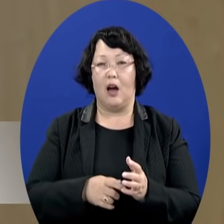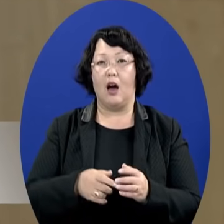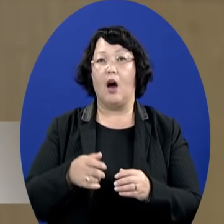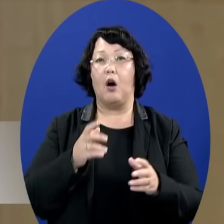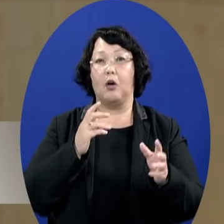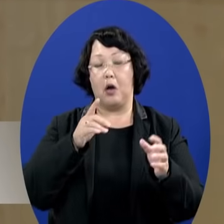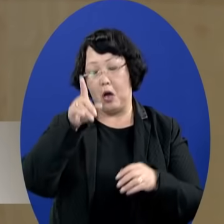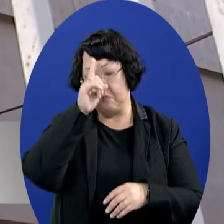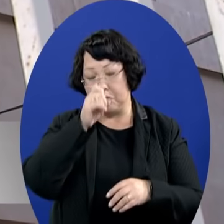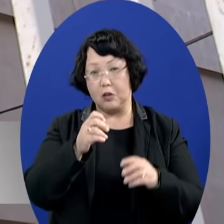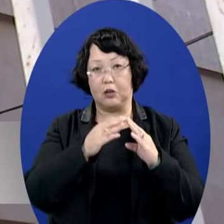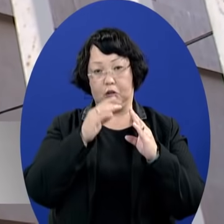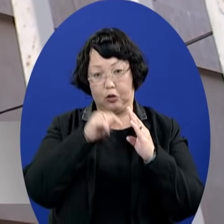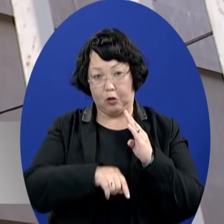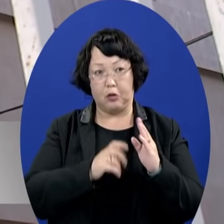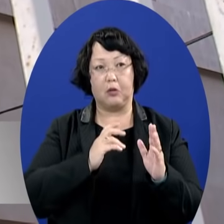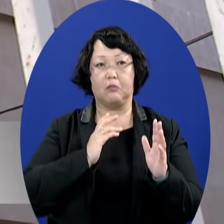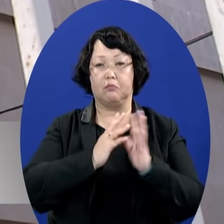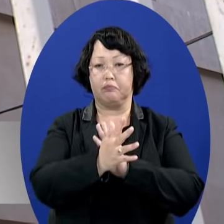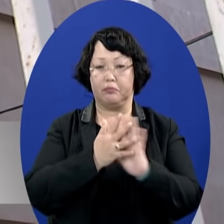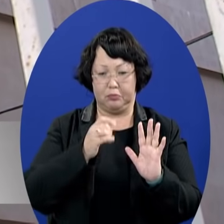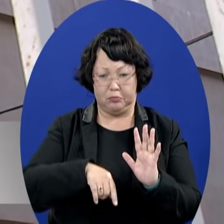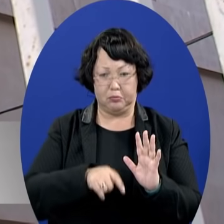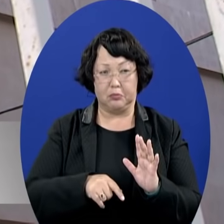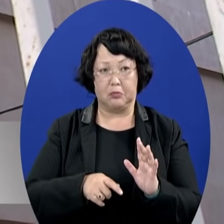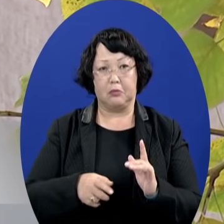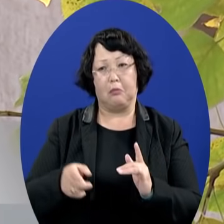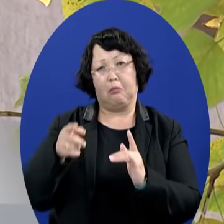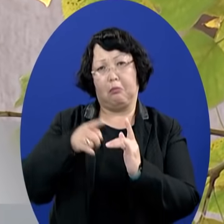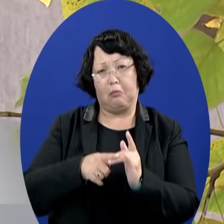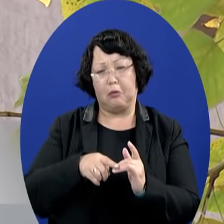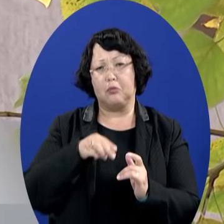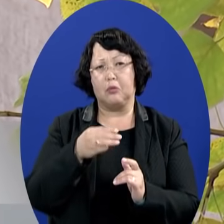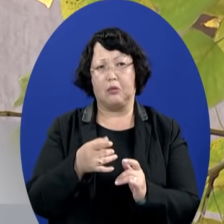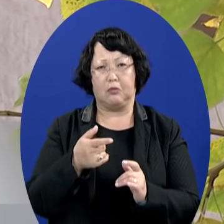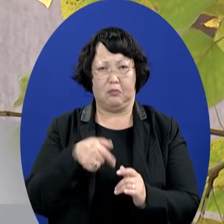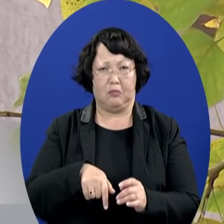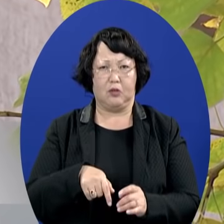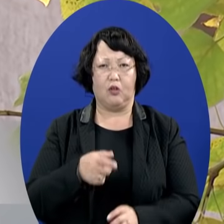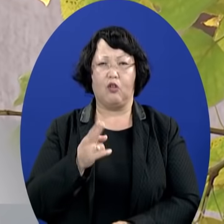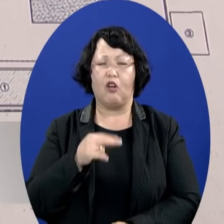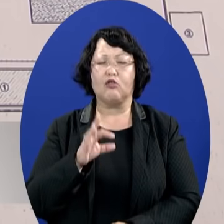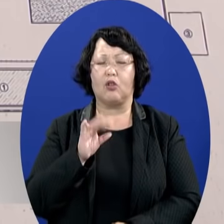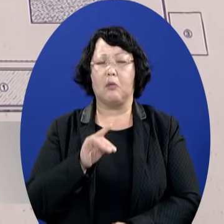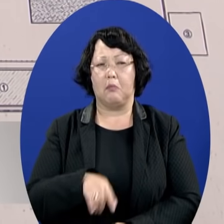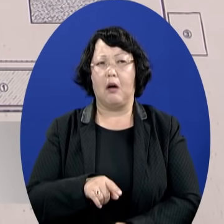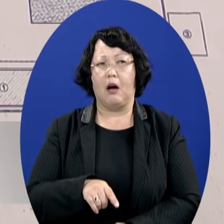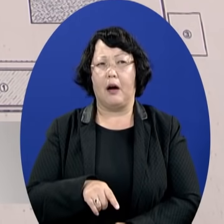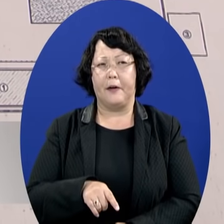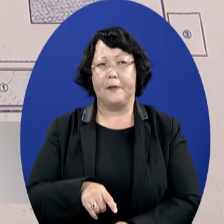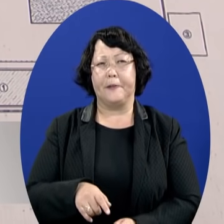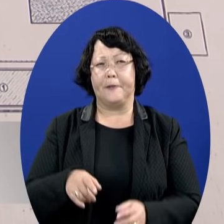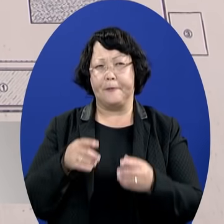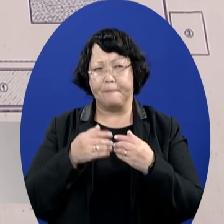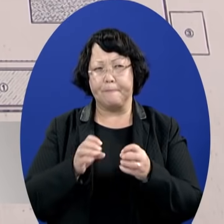коридорт одоо каталкан дээр байж. Хууль цагдаа хүчний байр сүүлийн 10 жилд эрчимтэй баригдаж ашиглалтад орсон. Гэтэл иргэдийн